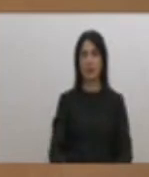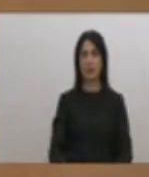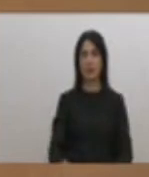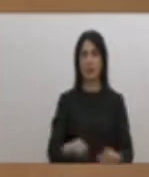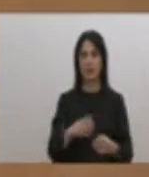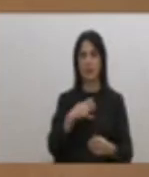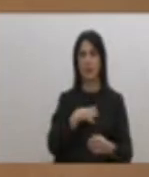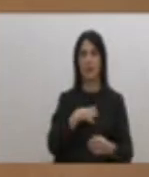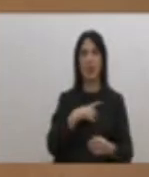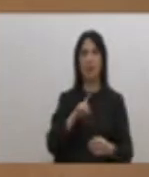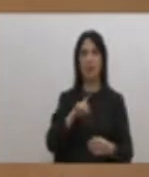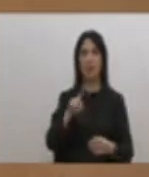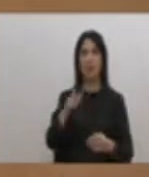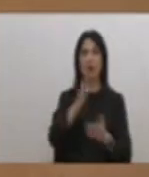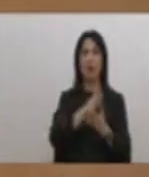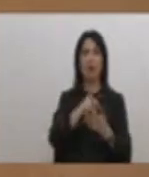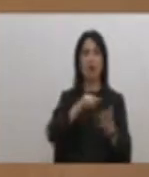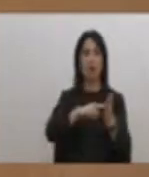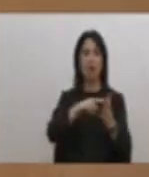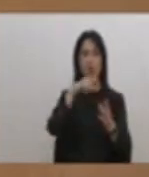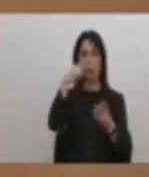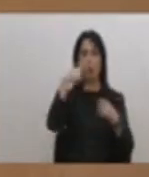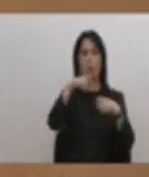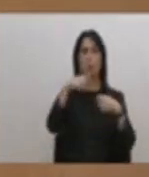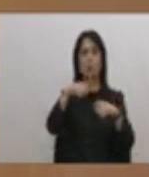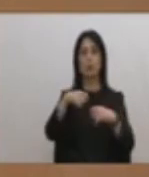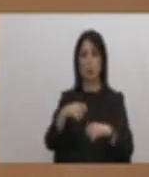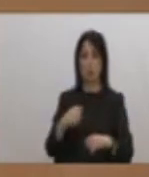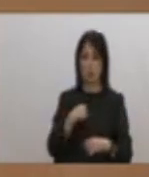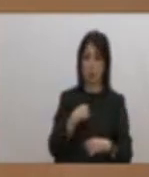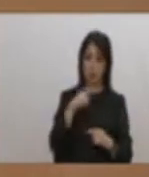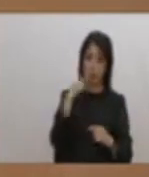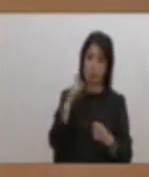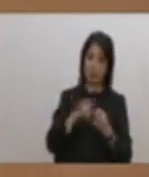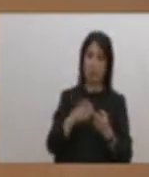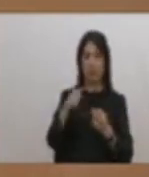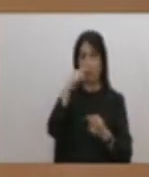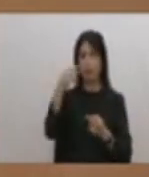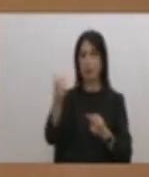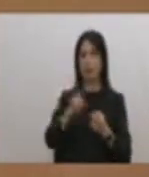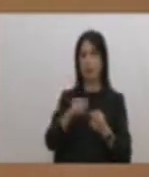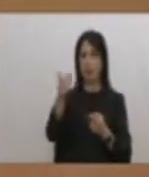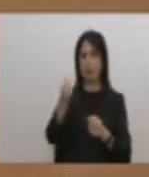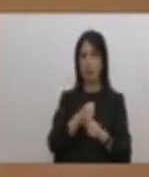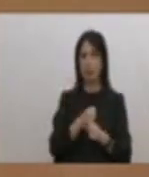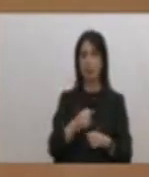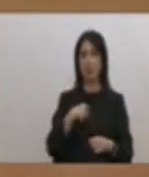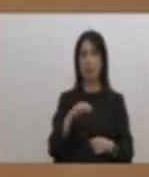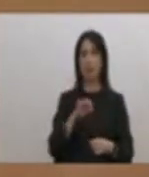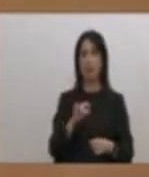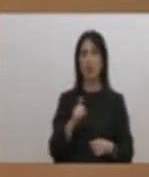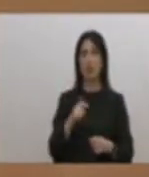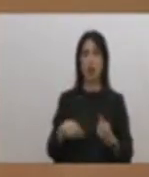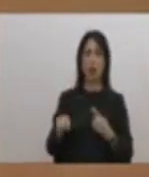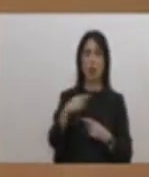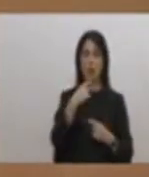სტრატეგიული ობიექტები რუსებს მიყიდეთ, მაგაზე პრორუსული პოლიტიკა რა უნდა არსებობდეს, მაგას თქვენ აკეთებდით და ჩვენზე როგორ